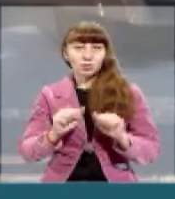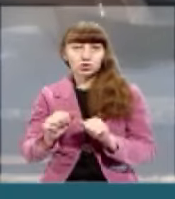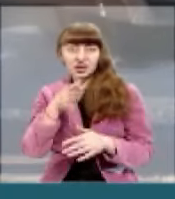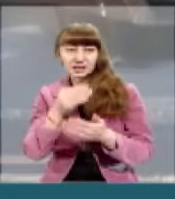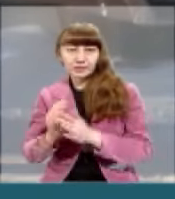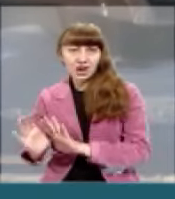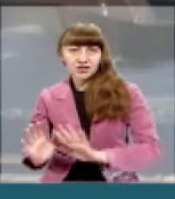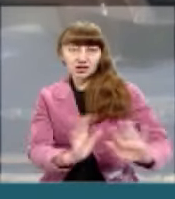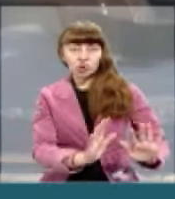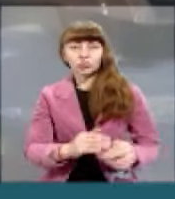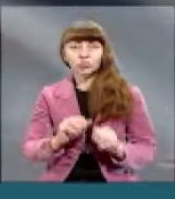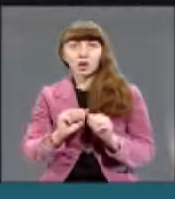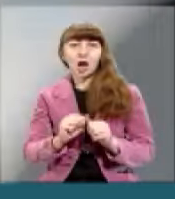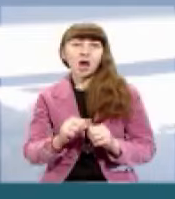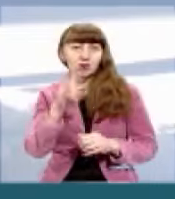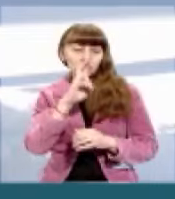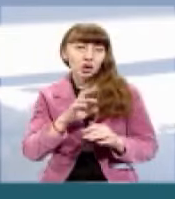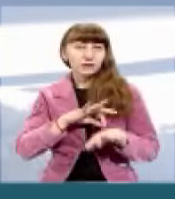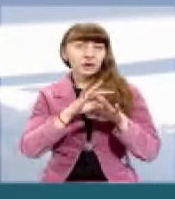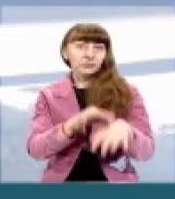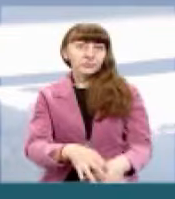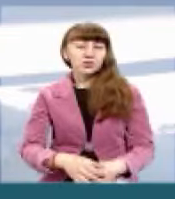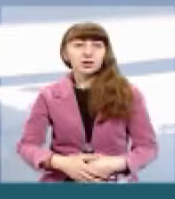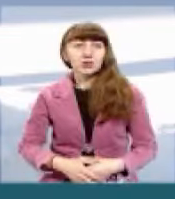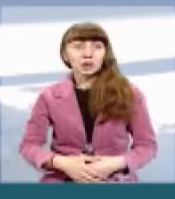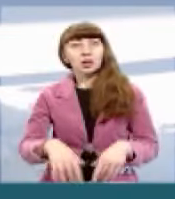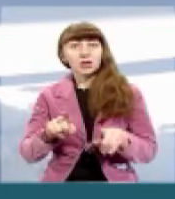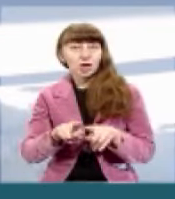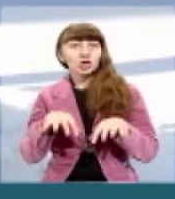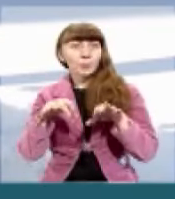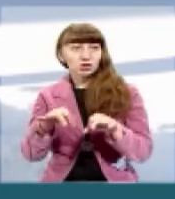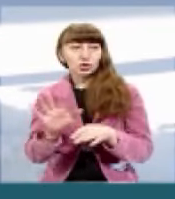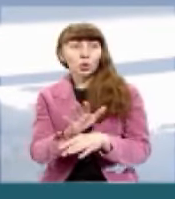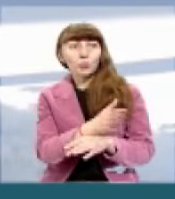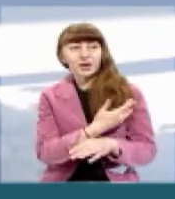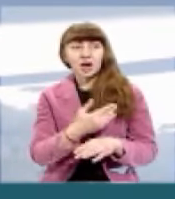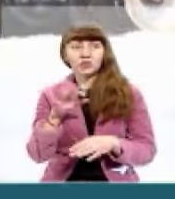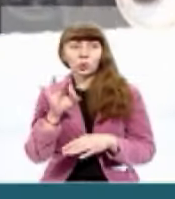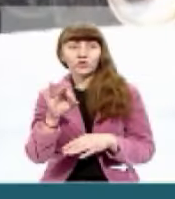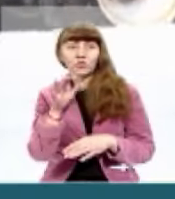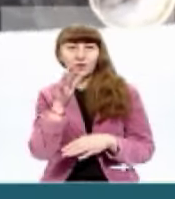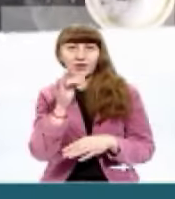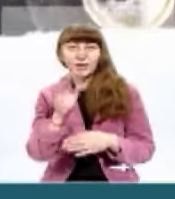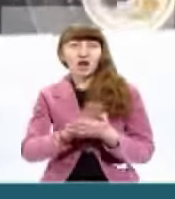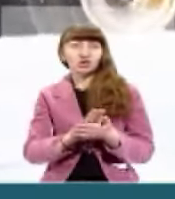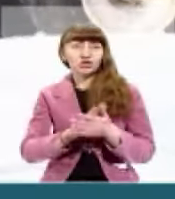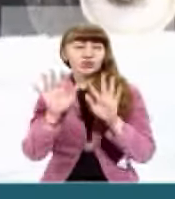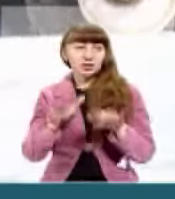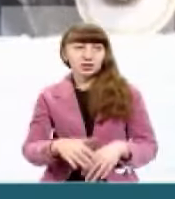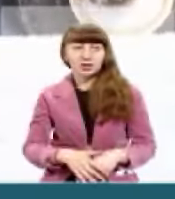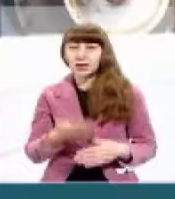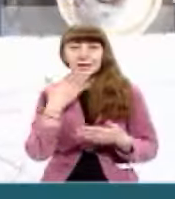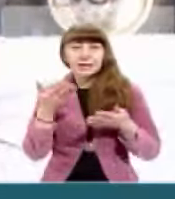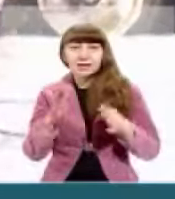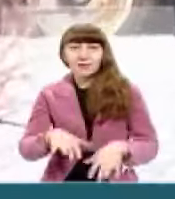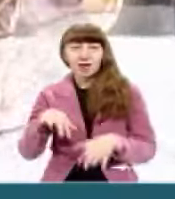заберем. Власти убедительно просят жителей убрать автомобили во время очистки снега. Не оставлять машины в неположенных местах и на